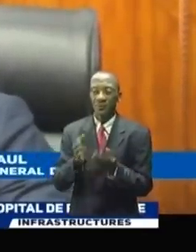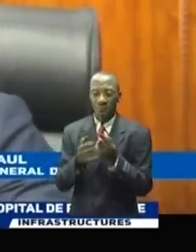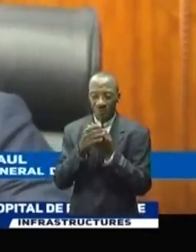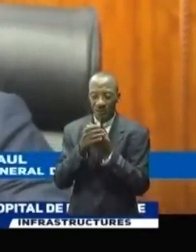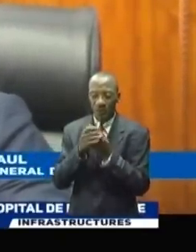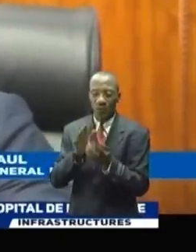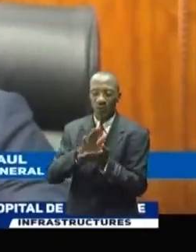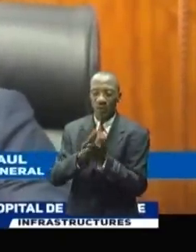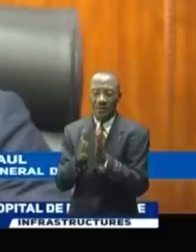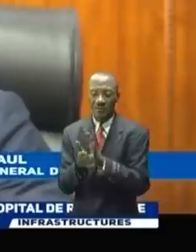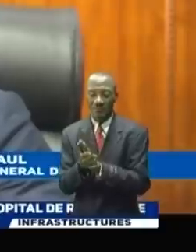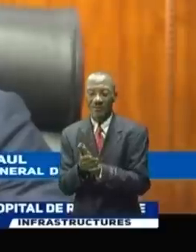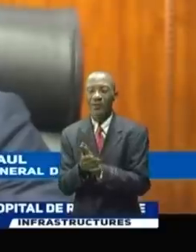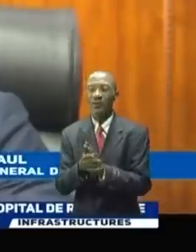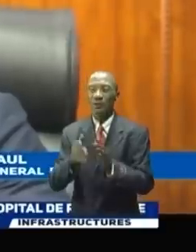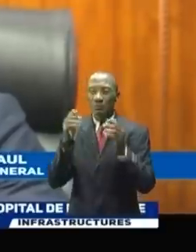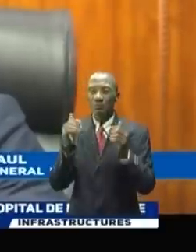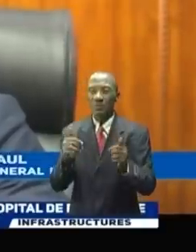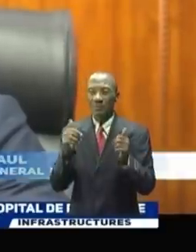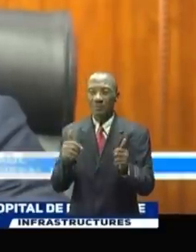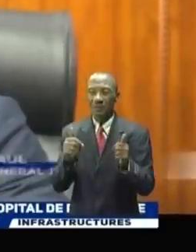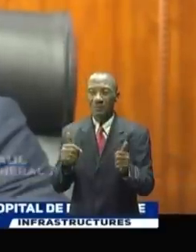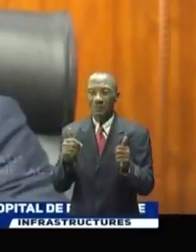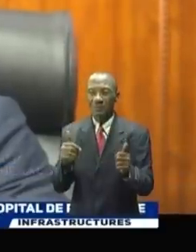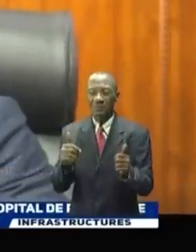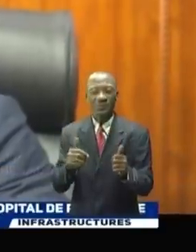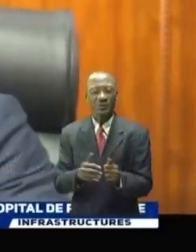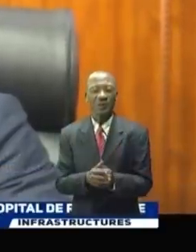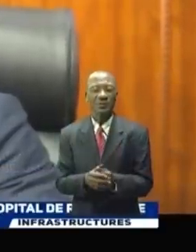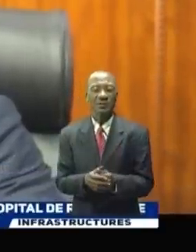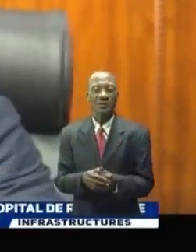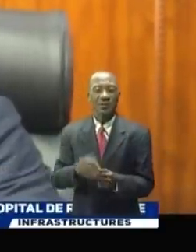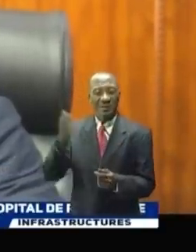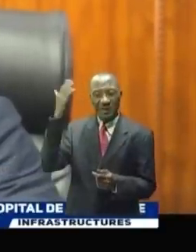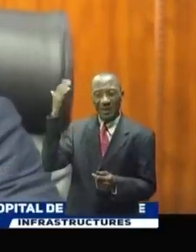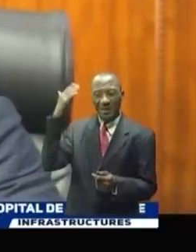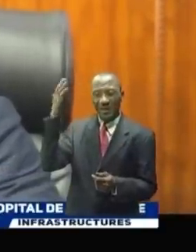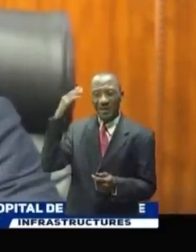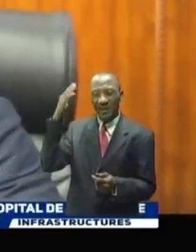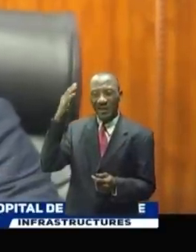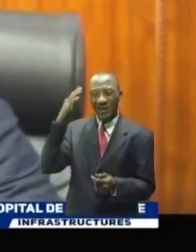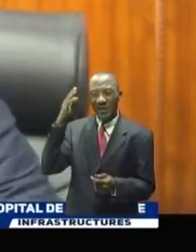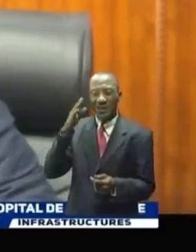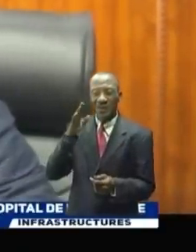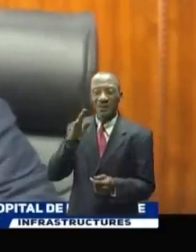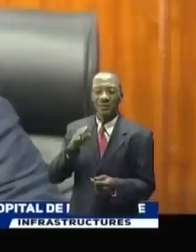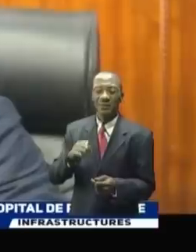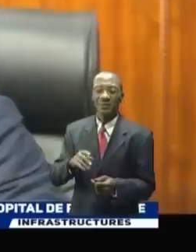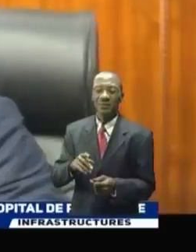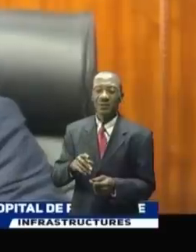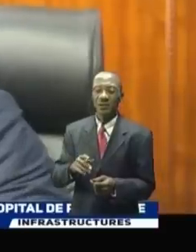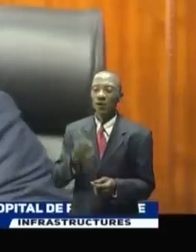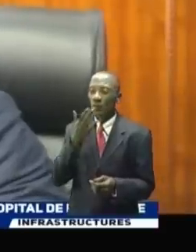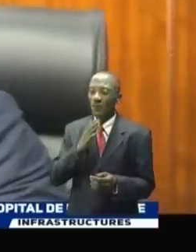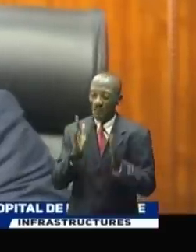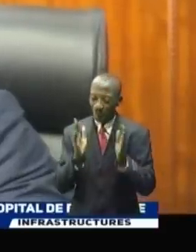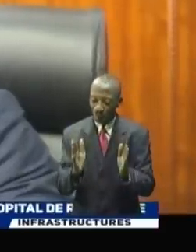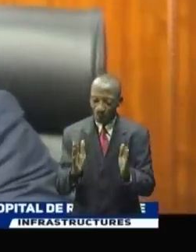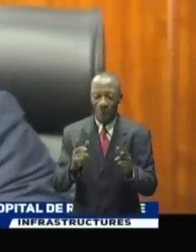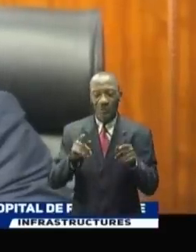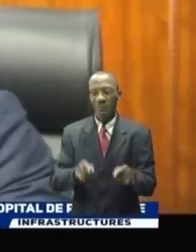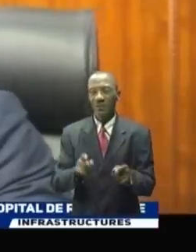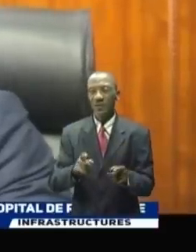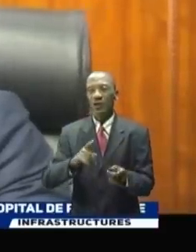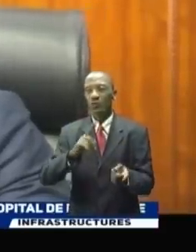côté des travaux. Il n'y a aucun département qui est fermé. Tous les départements de l'hôpital sont fonctionnels, continuent